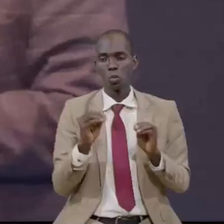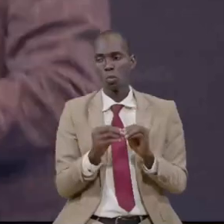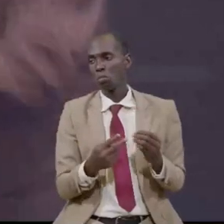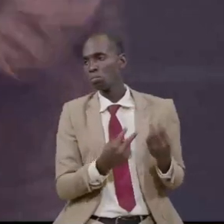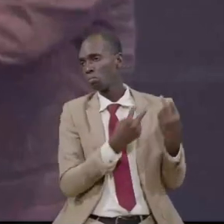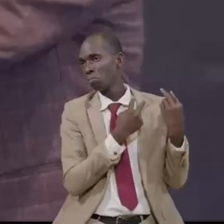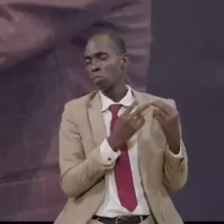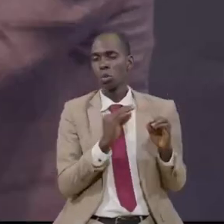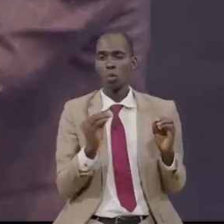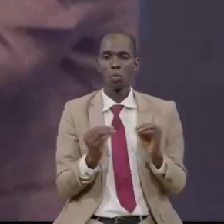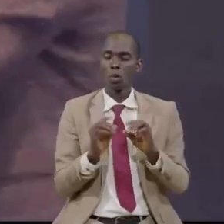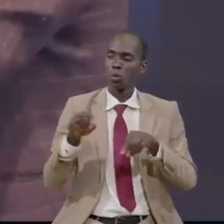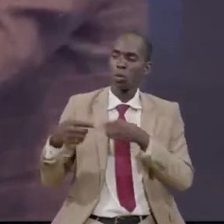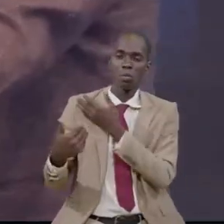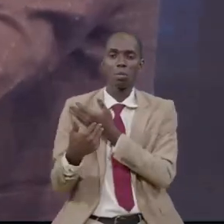Pas de retour.